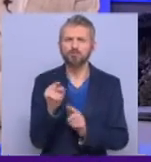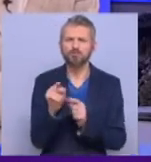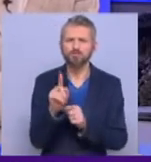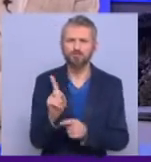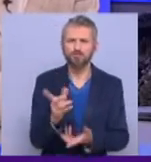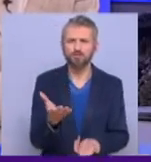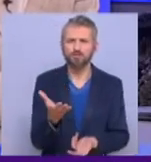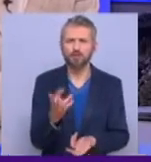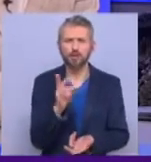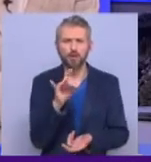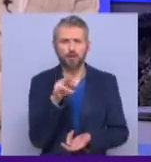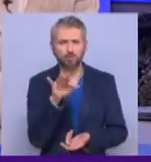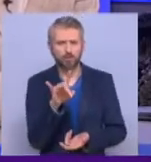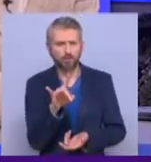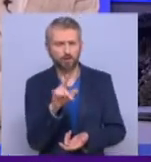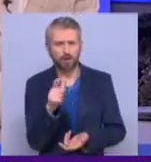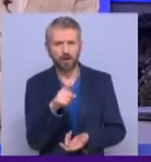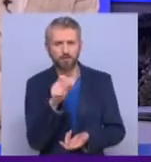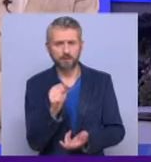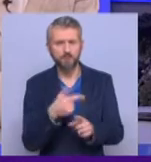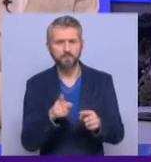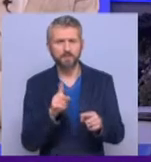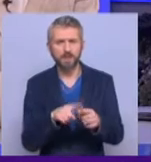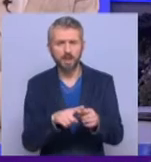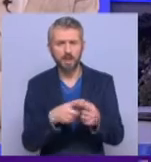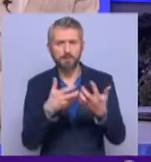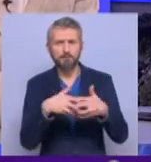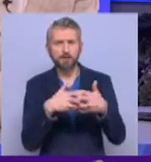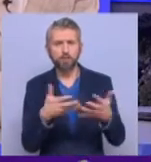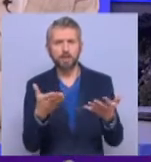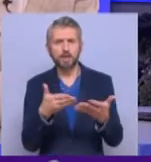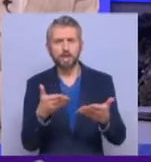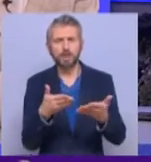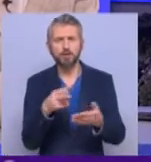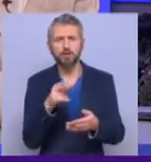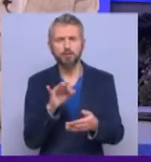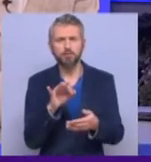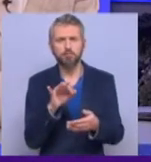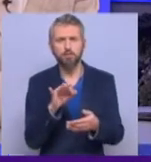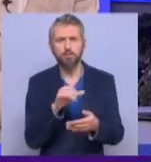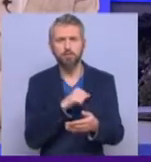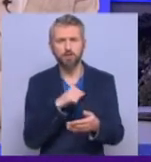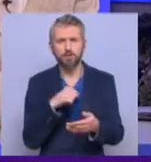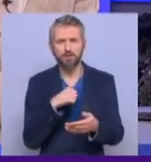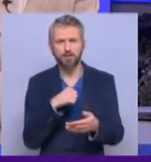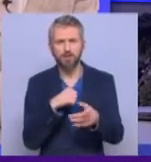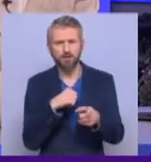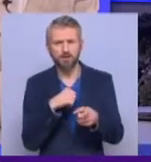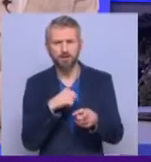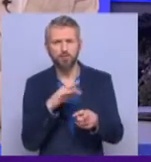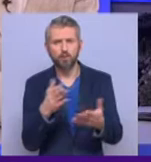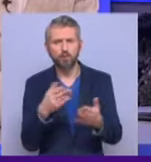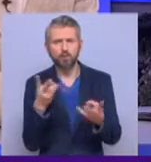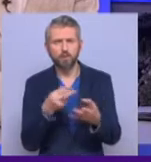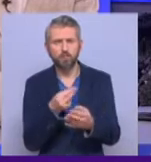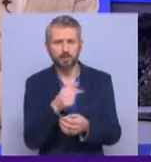увазі? Коректор газу? Це прибор, який по постанові НКРП, по якому треба